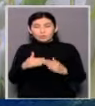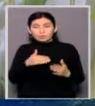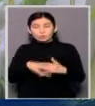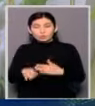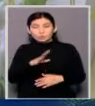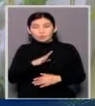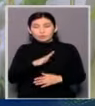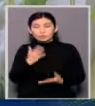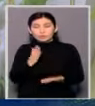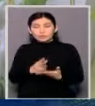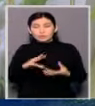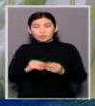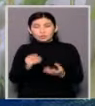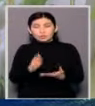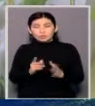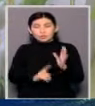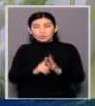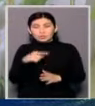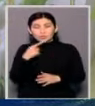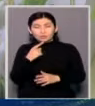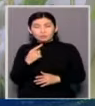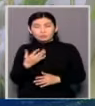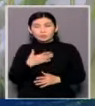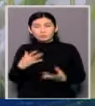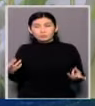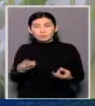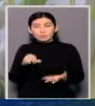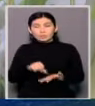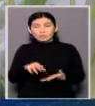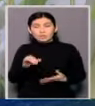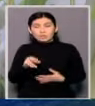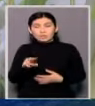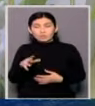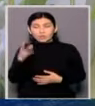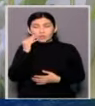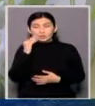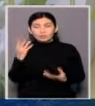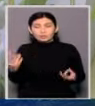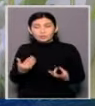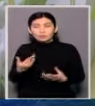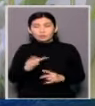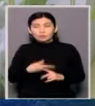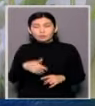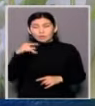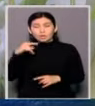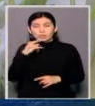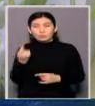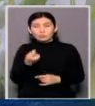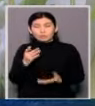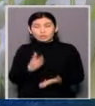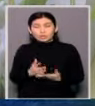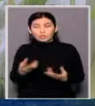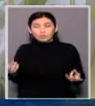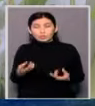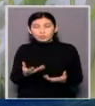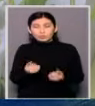идти. Есть результаты, начал говорить. Нам нужен центр Асл Мирас в Алматы. Таких центров в Казахстане немного.